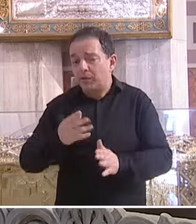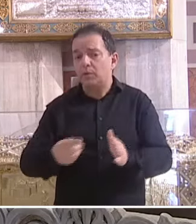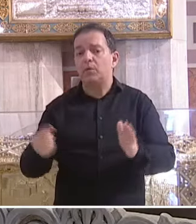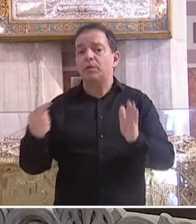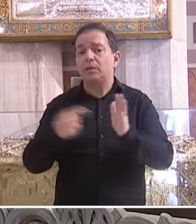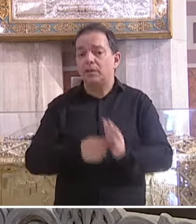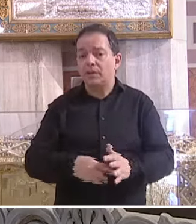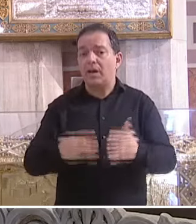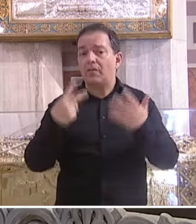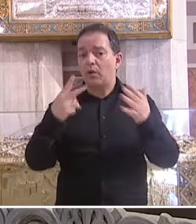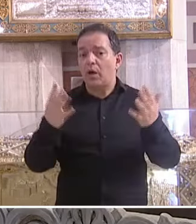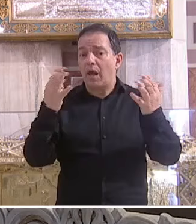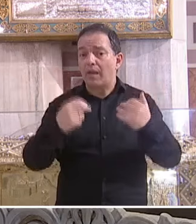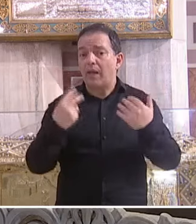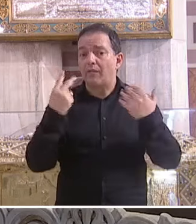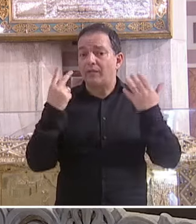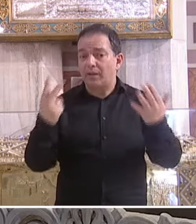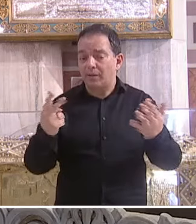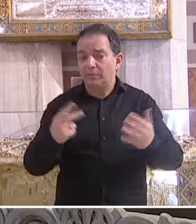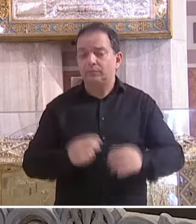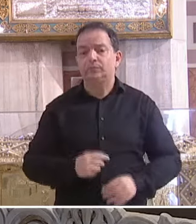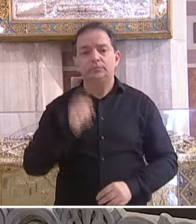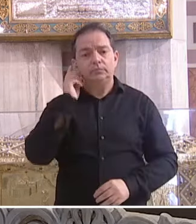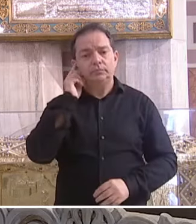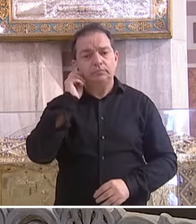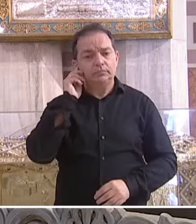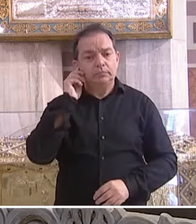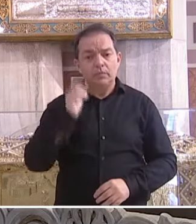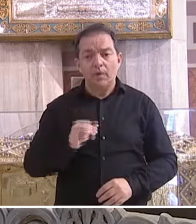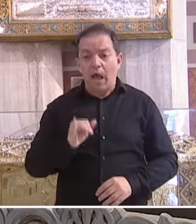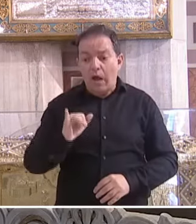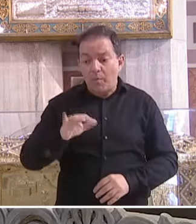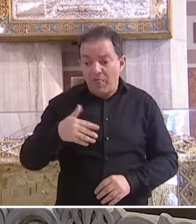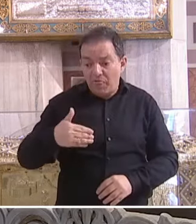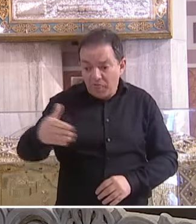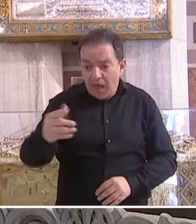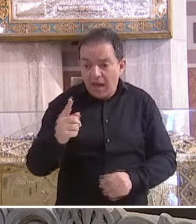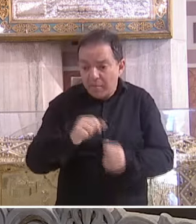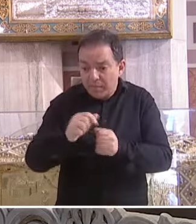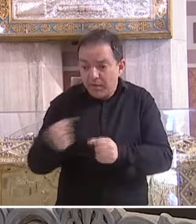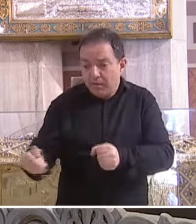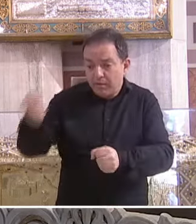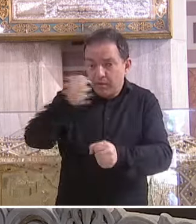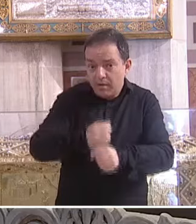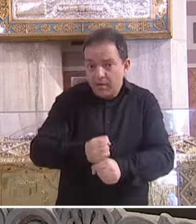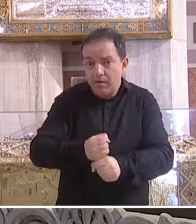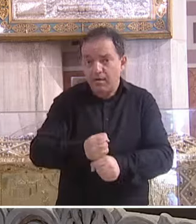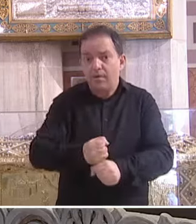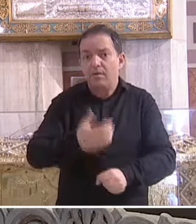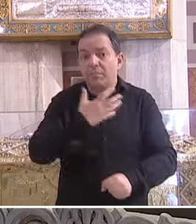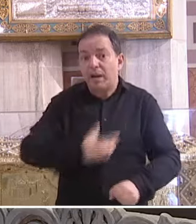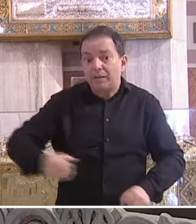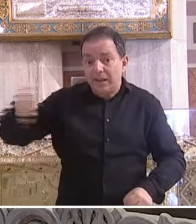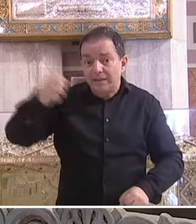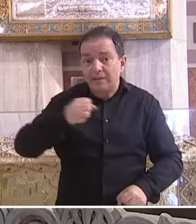1797, ένα μόλις μήνα πρώτης εκλογής του στον Πατριαρχικό Θρόνο και ενώ